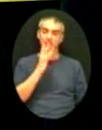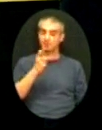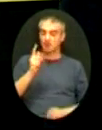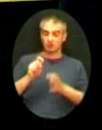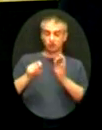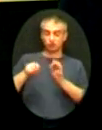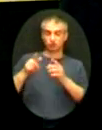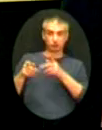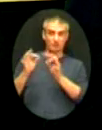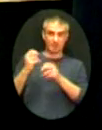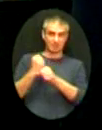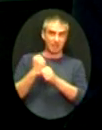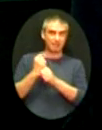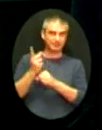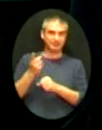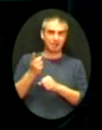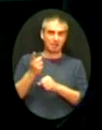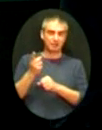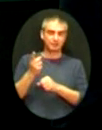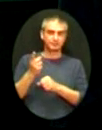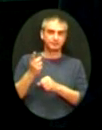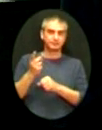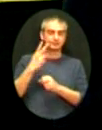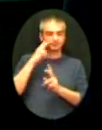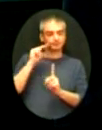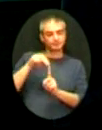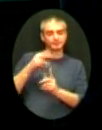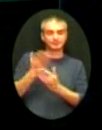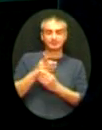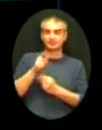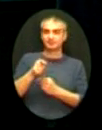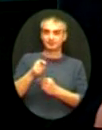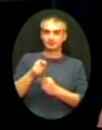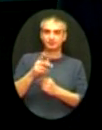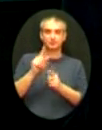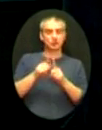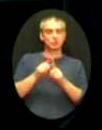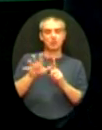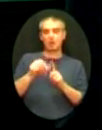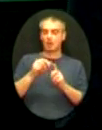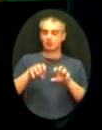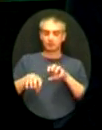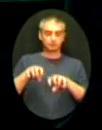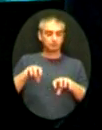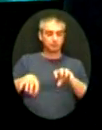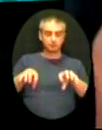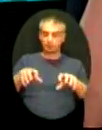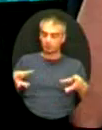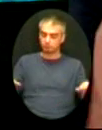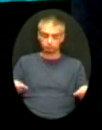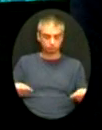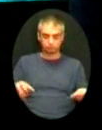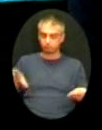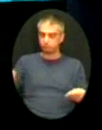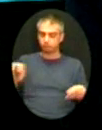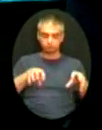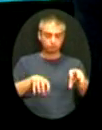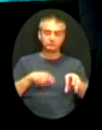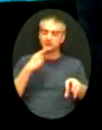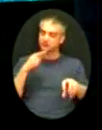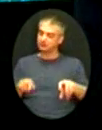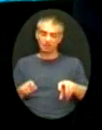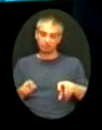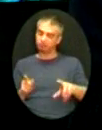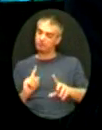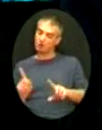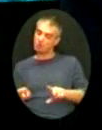עשה בתיק הזה, אם נרגע כן נעשה זום אין על התיק עצמו, זה קצת כמו לקחת פאזל, ולקחת חתיכות שלו ולהגיד פה אנחנו לא